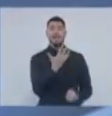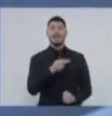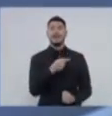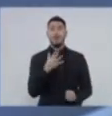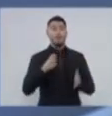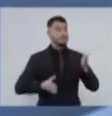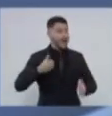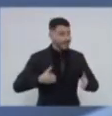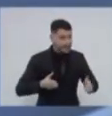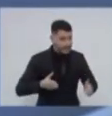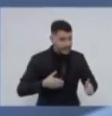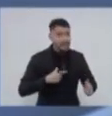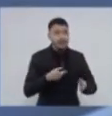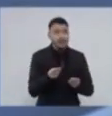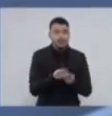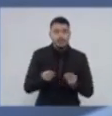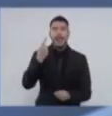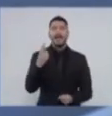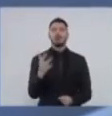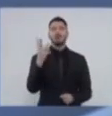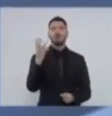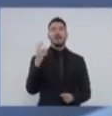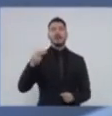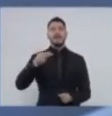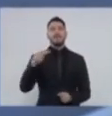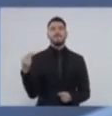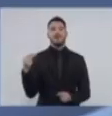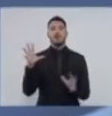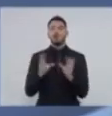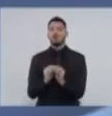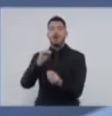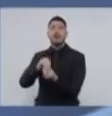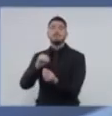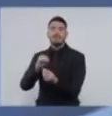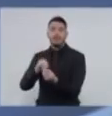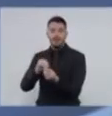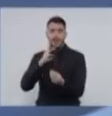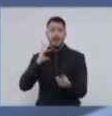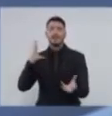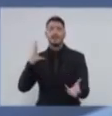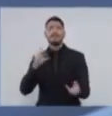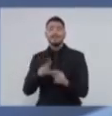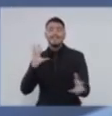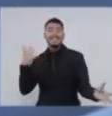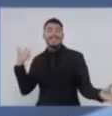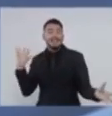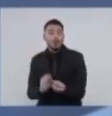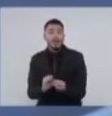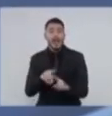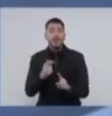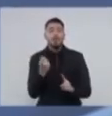μάρτιο στα 130€ ανά ηλεκτρική mw τον απρίλιο για το σύνολο της μηνί κατανάλωσης